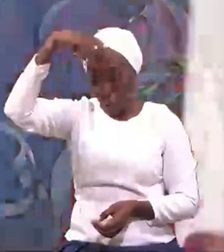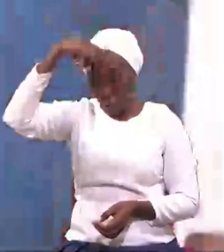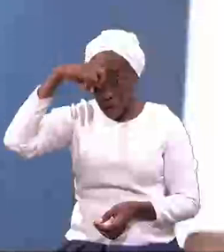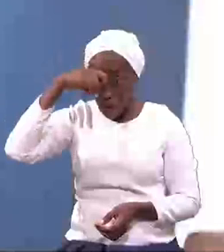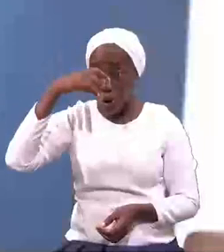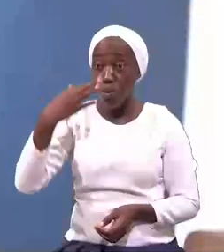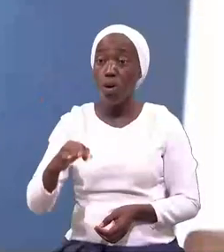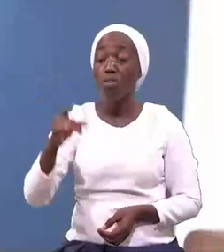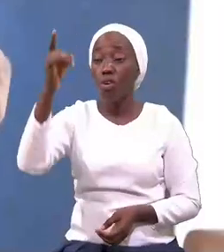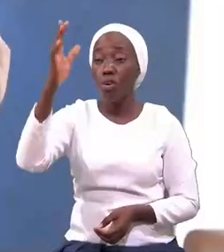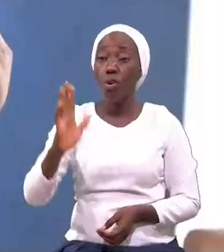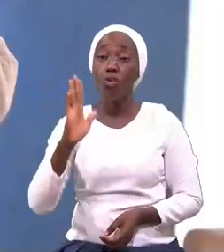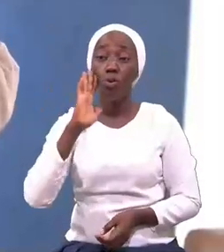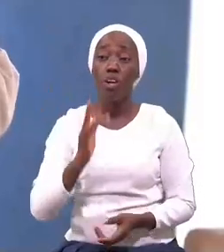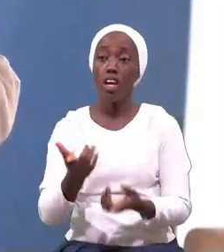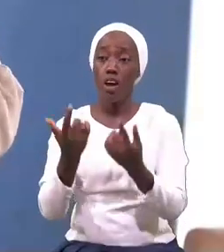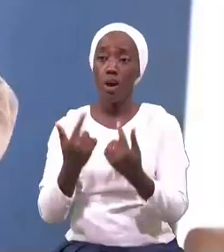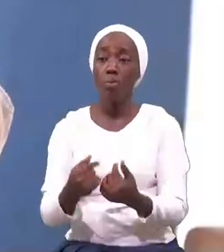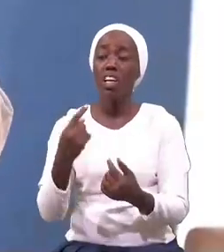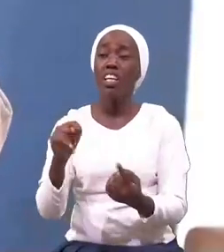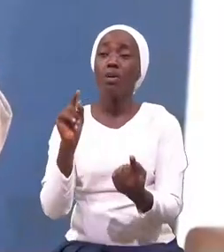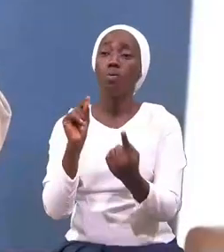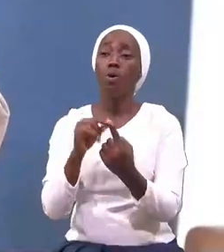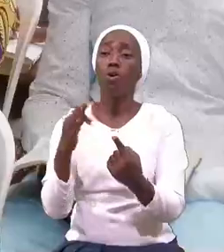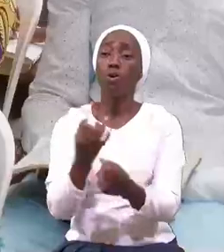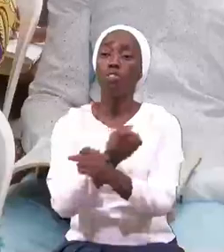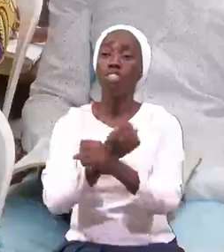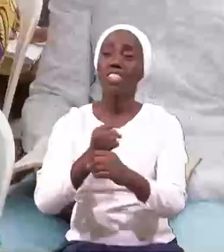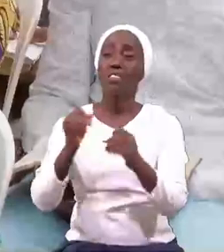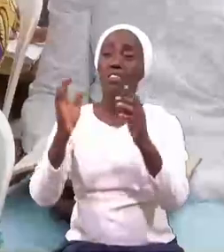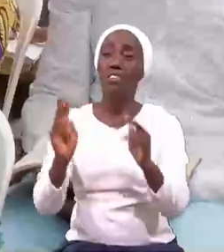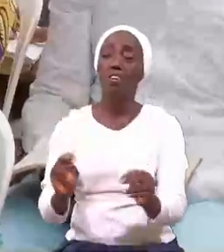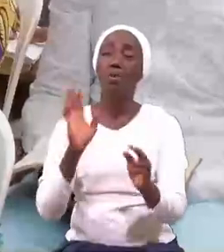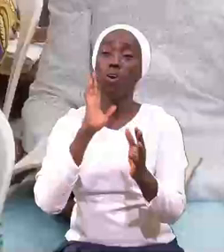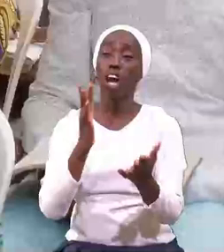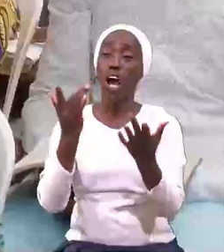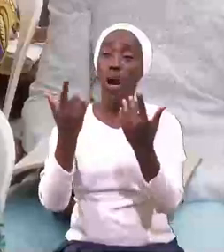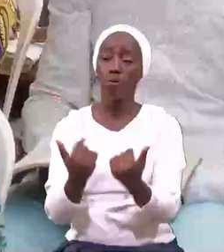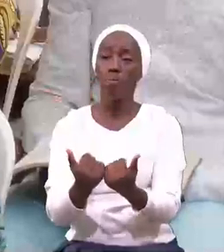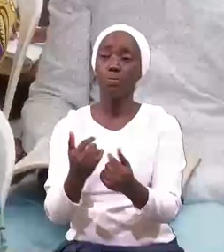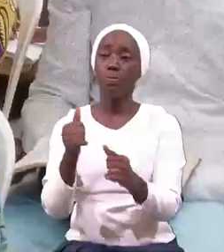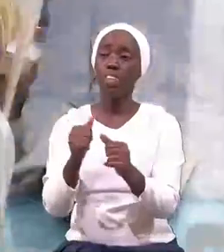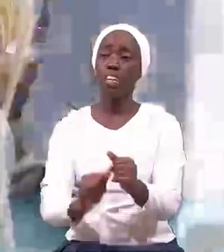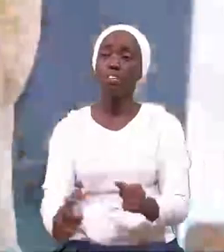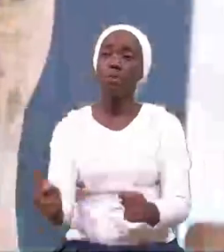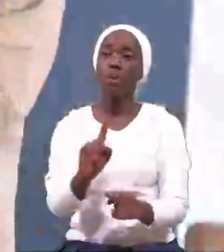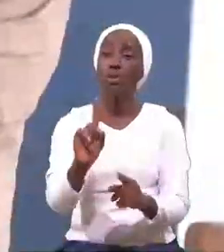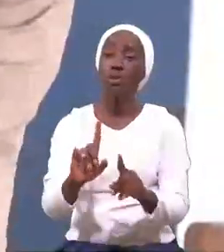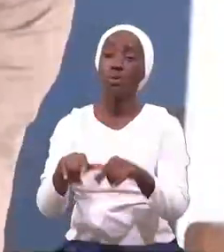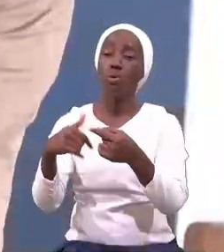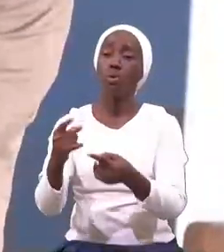La sagesse de Dieu va sortir. La parole du salut va sortir.